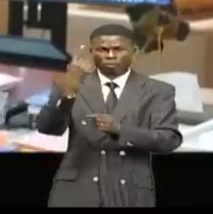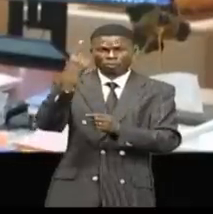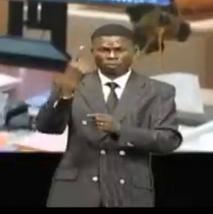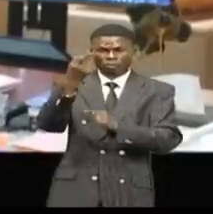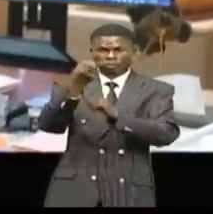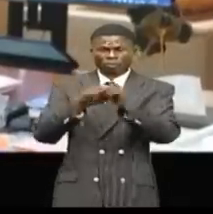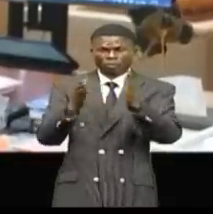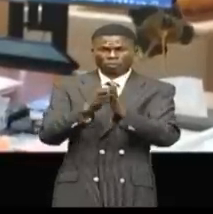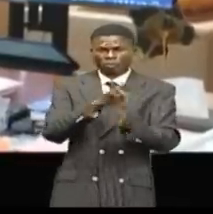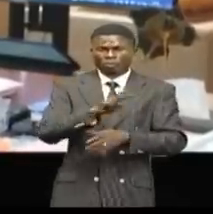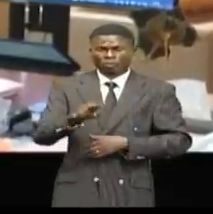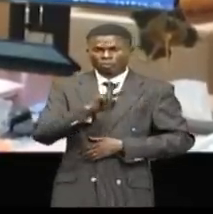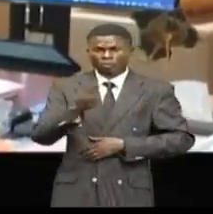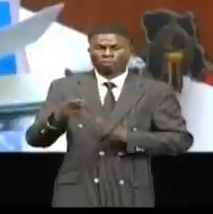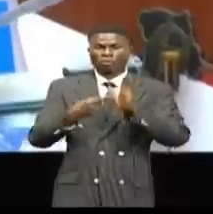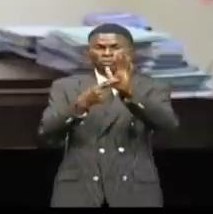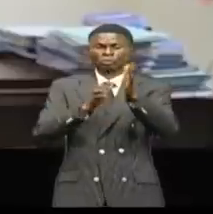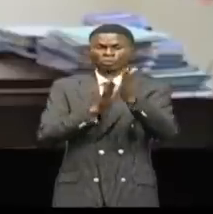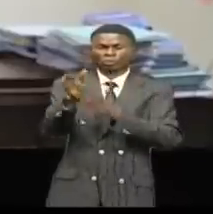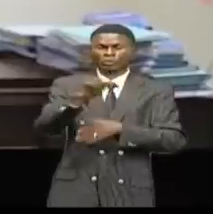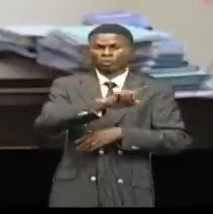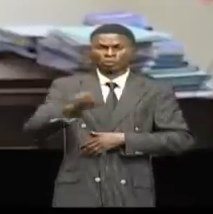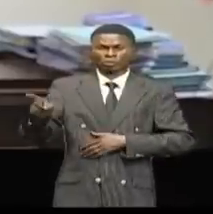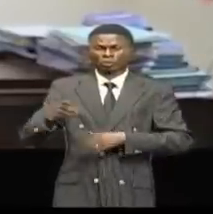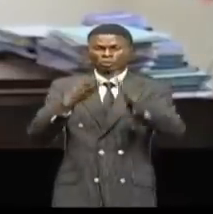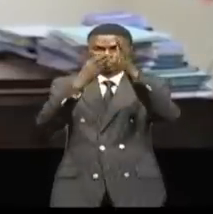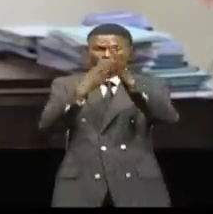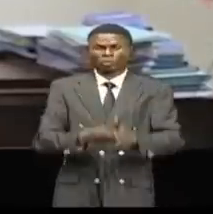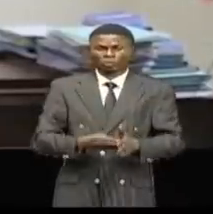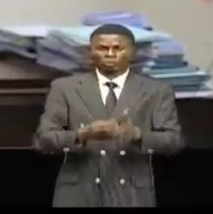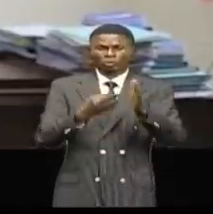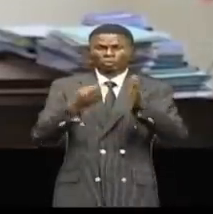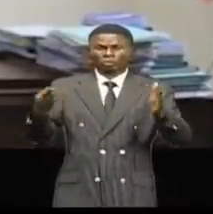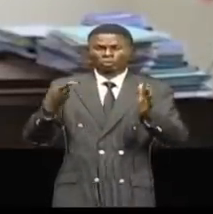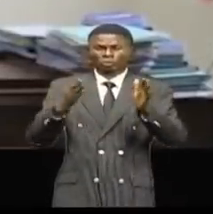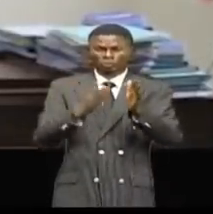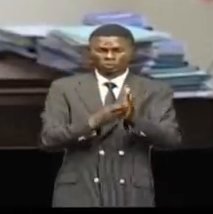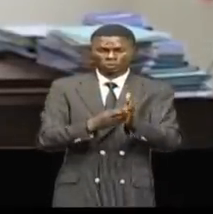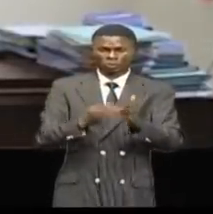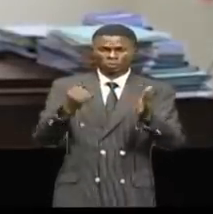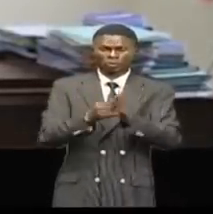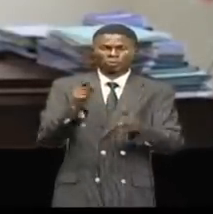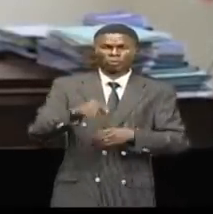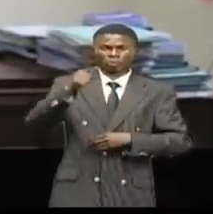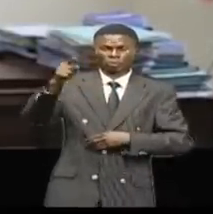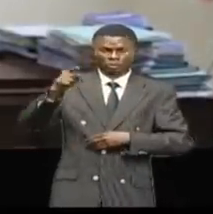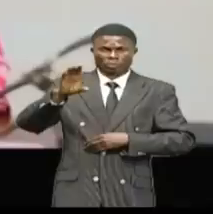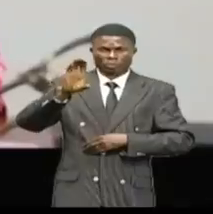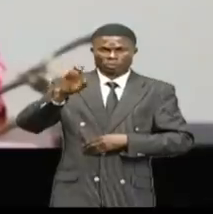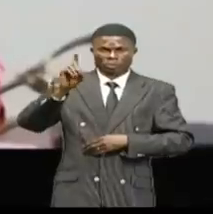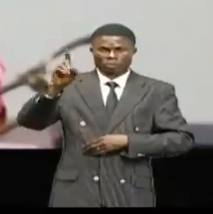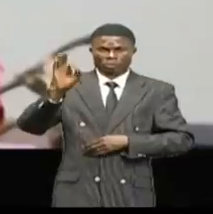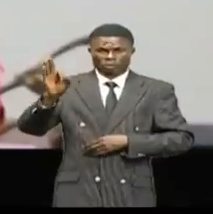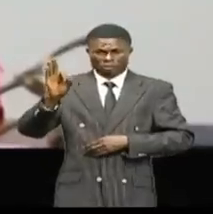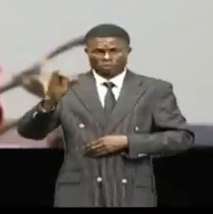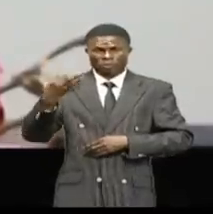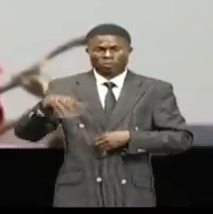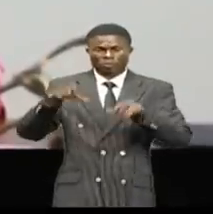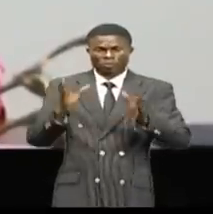2022 ont affiché 15 879,6 milliards de CDF, ce qui